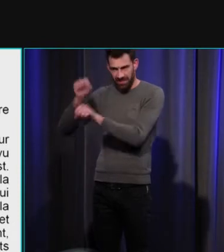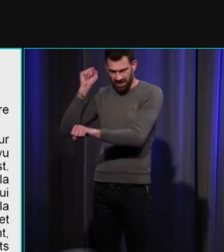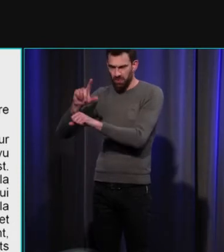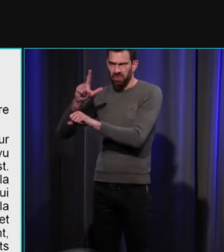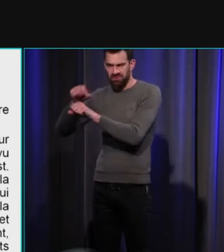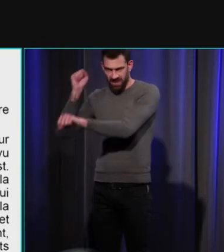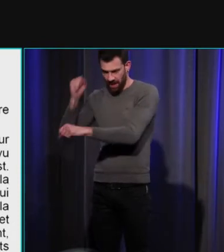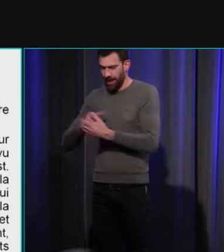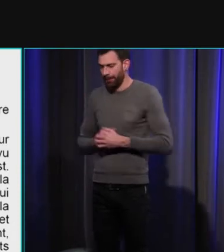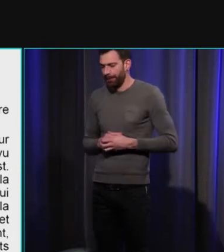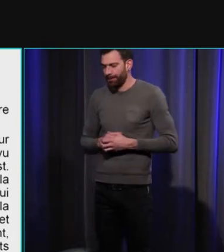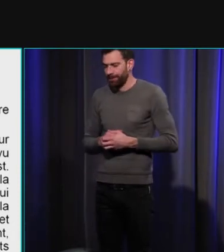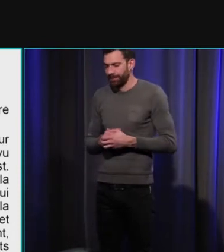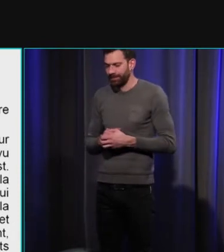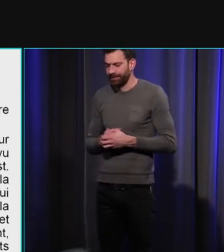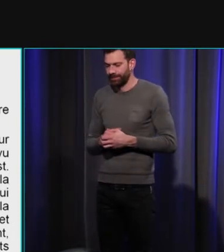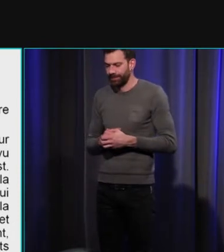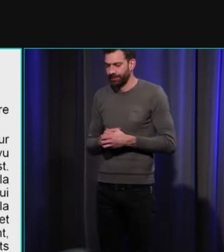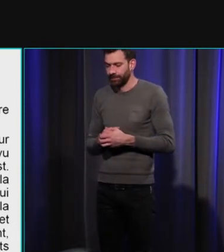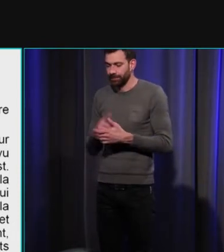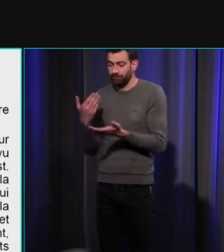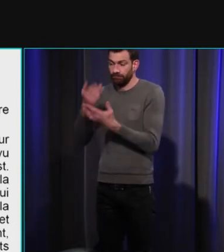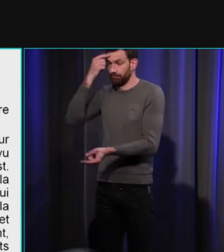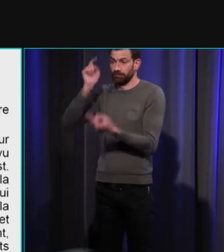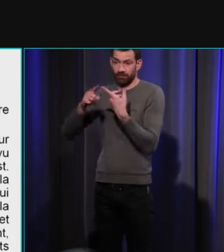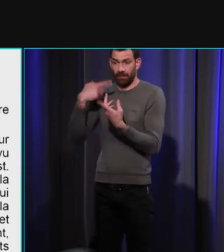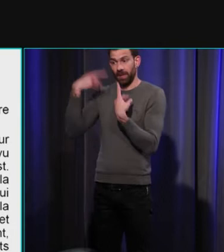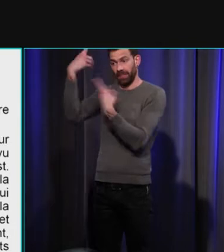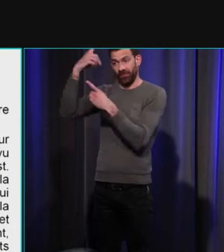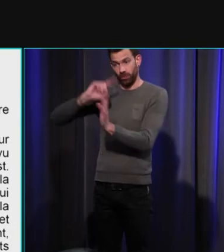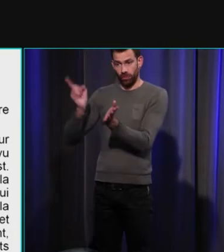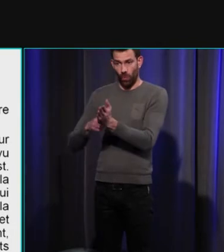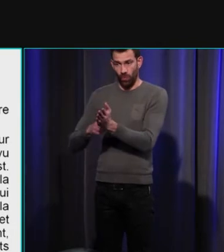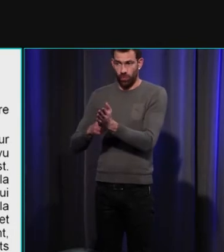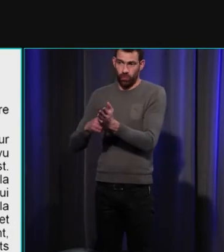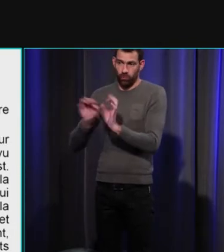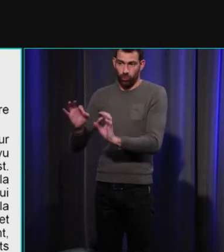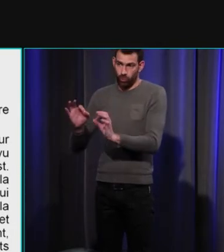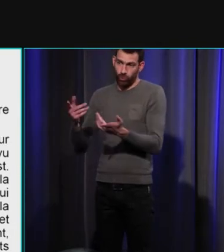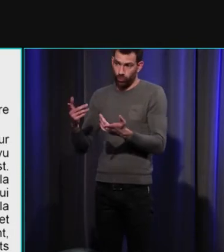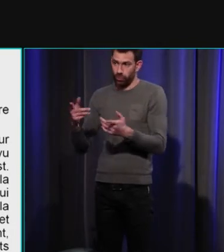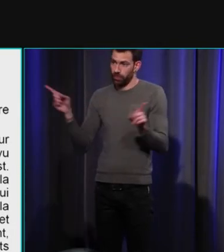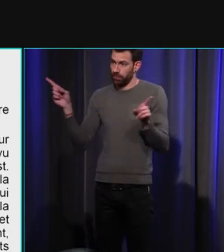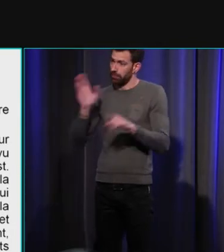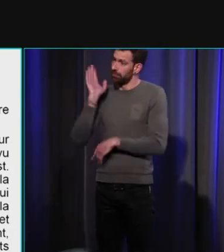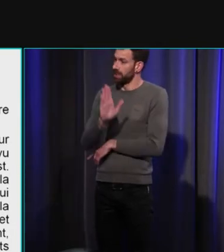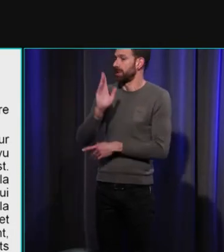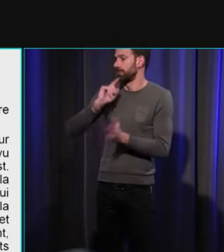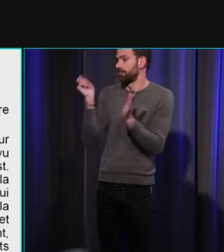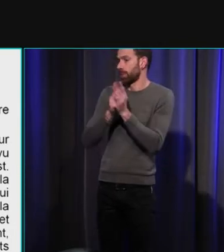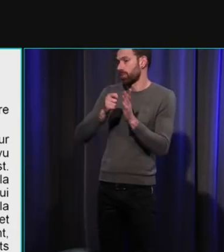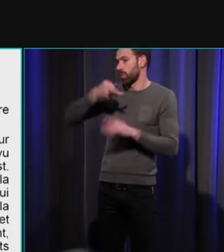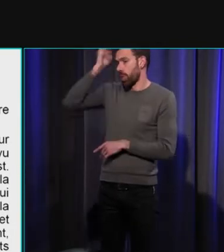où il est donc question de la légitime défense tels que les la concevez les penseurs romain